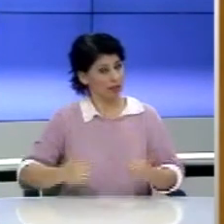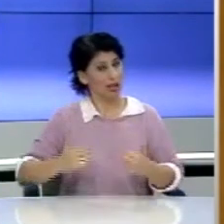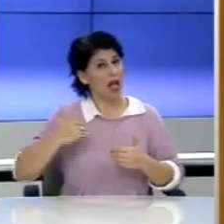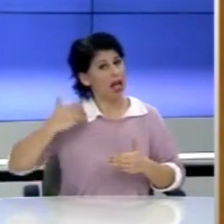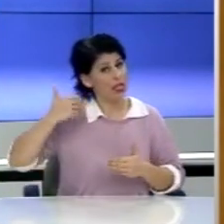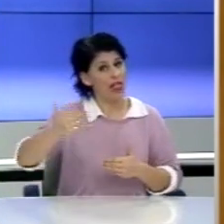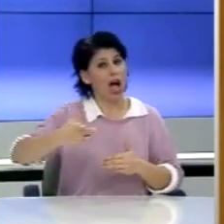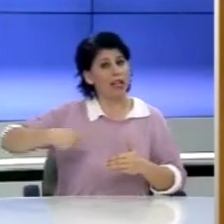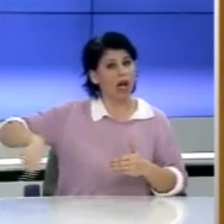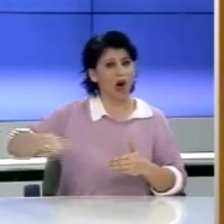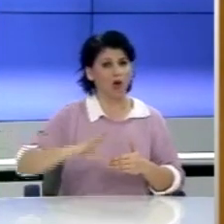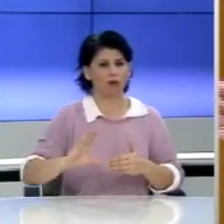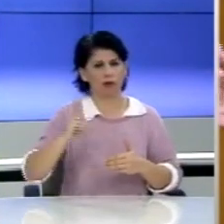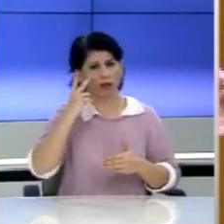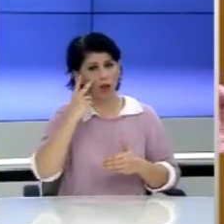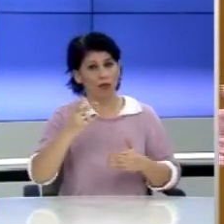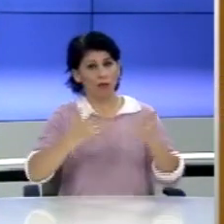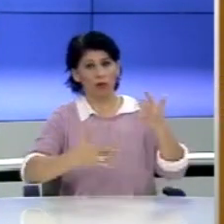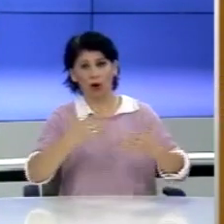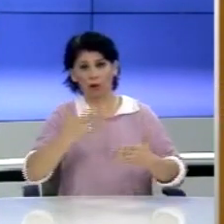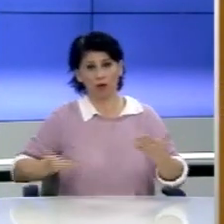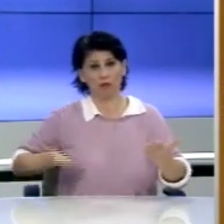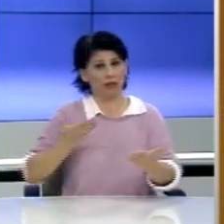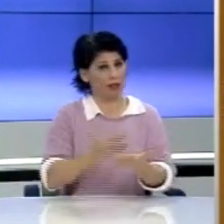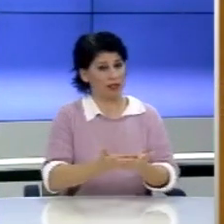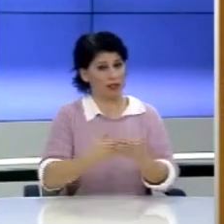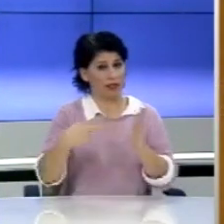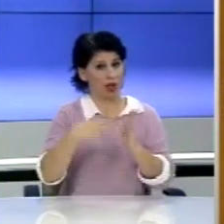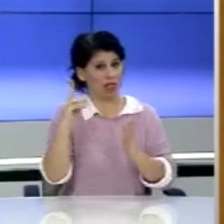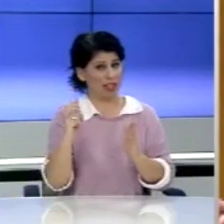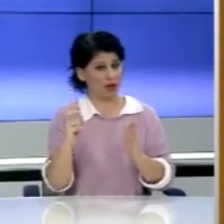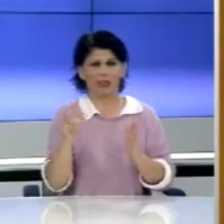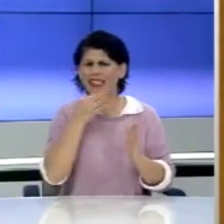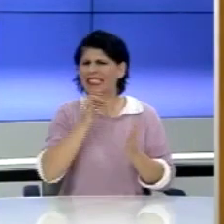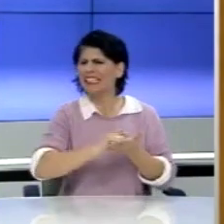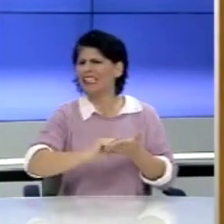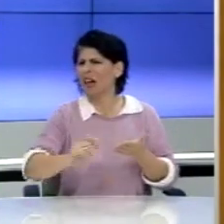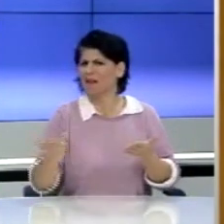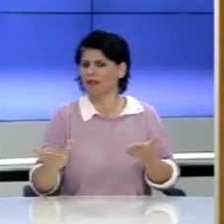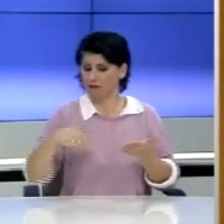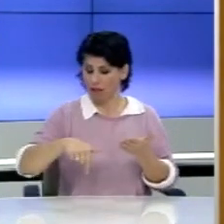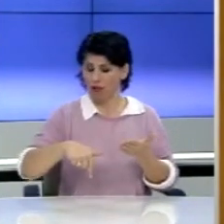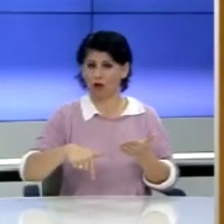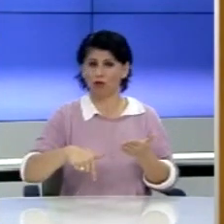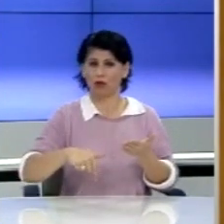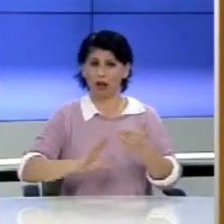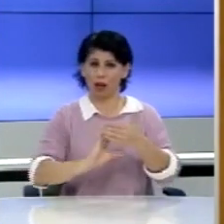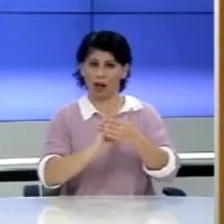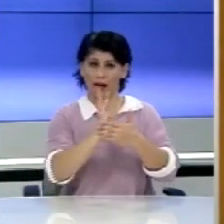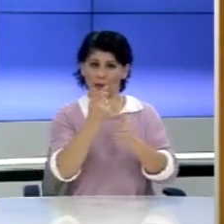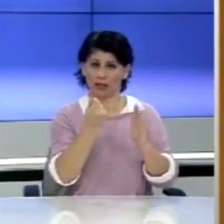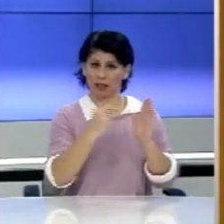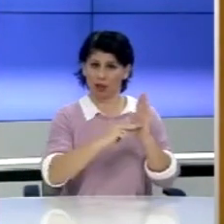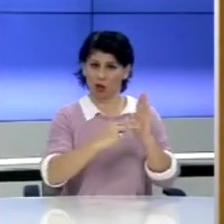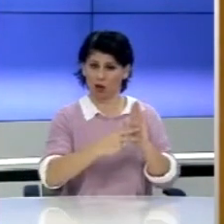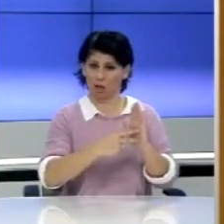είναι για όλους. Ας δούμε τον προϋπολογισμό που καταθέσατε το 20. Τι λέει ο προϋπολογισμός ο φετινός? Ανάπτυξη της οικονομίας